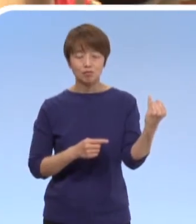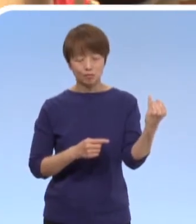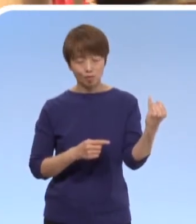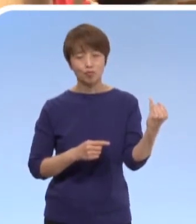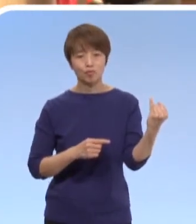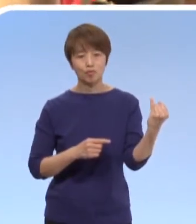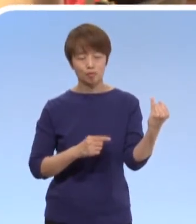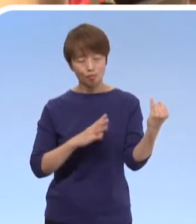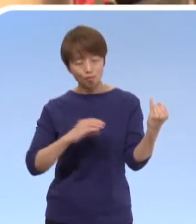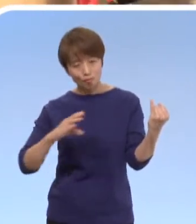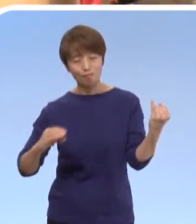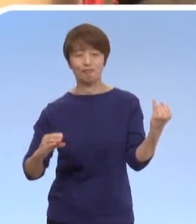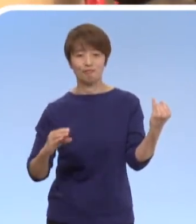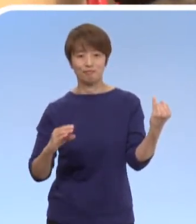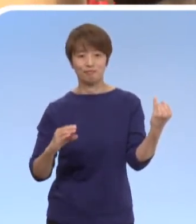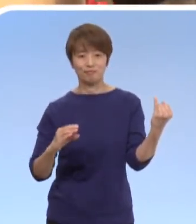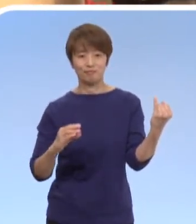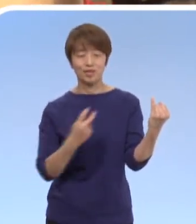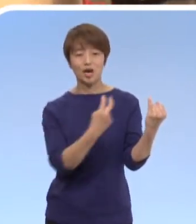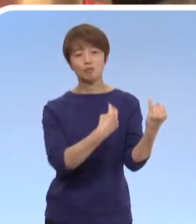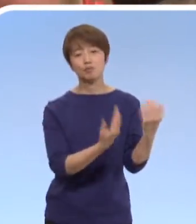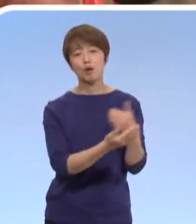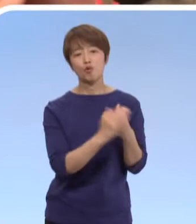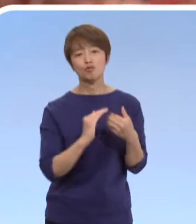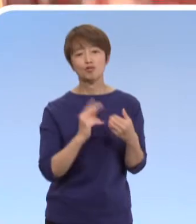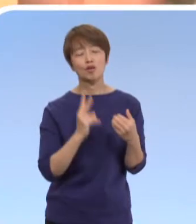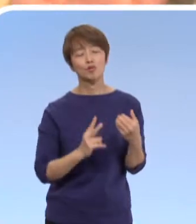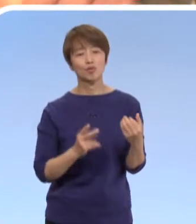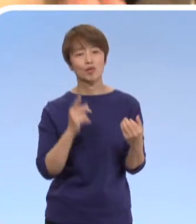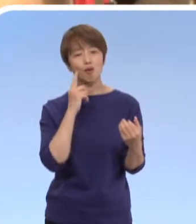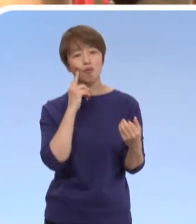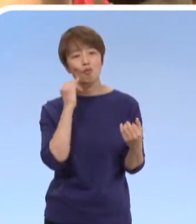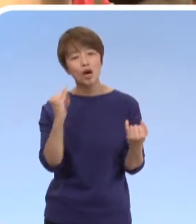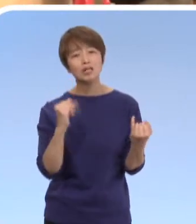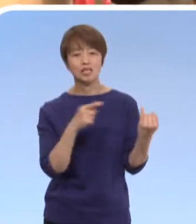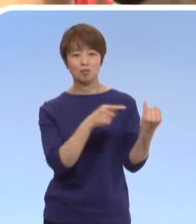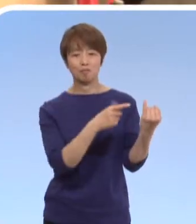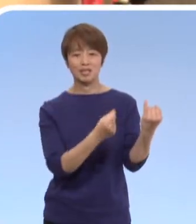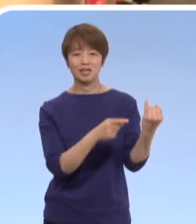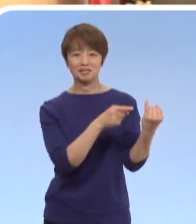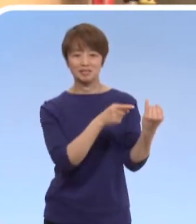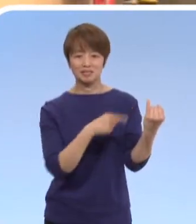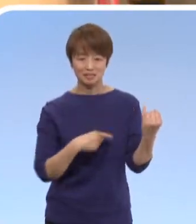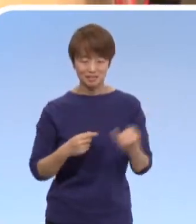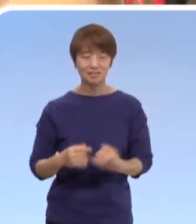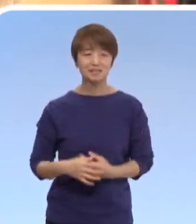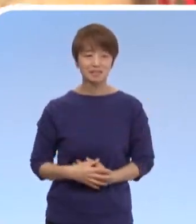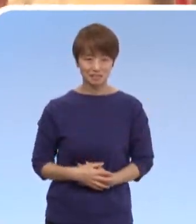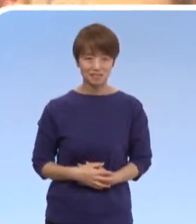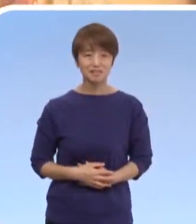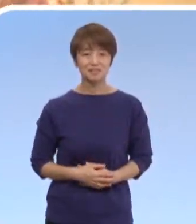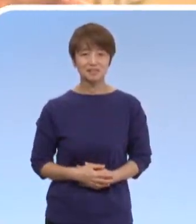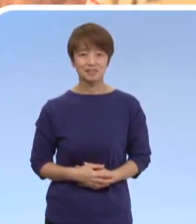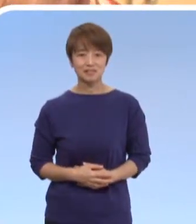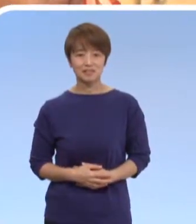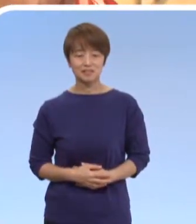で見守ってくれる、入ったらファミ劇のお母さん的な存在。 はい、